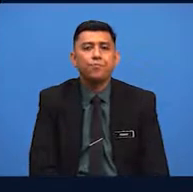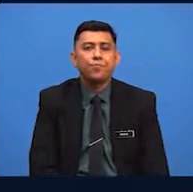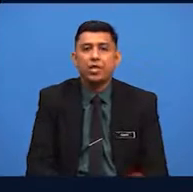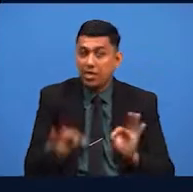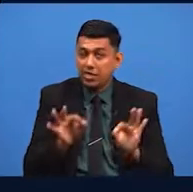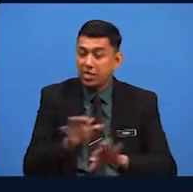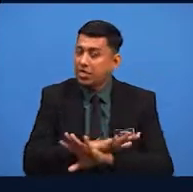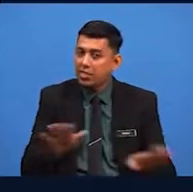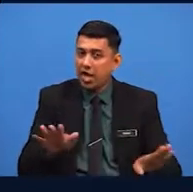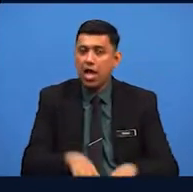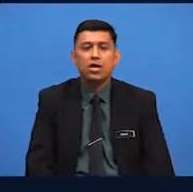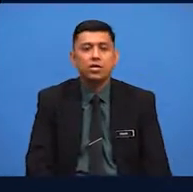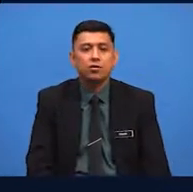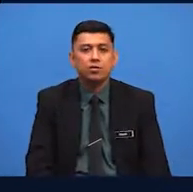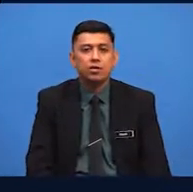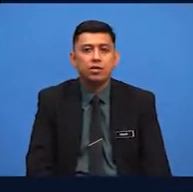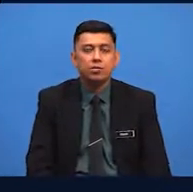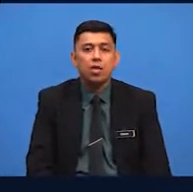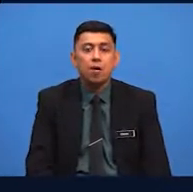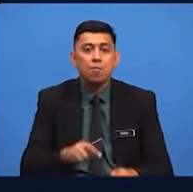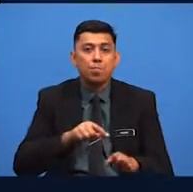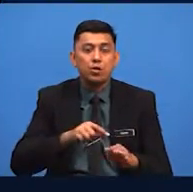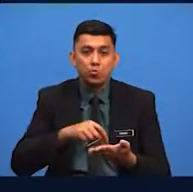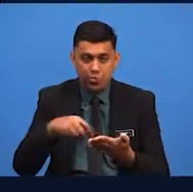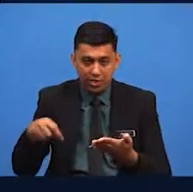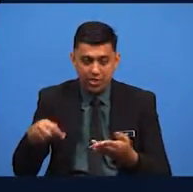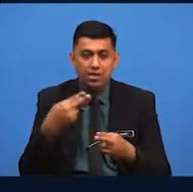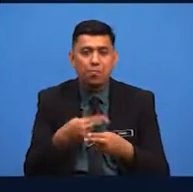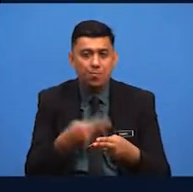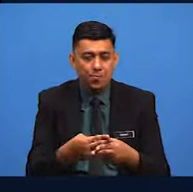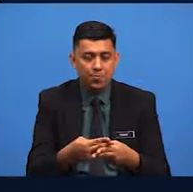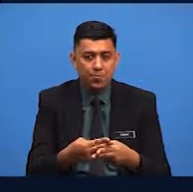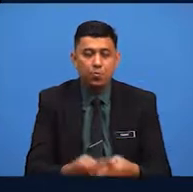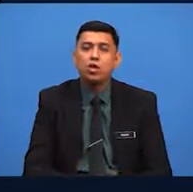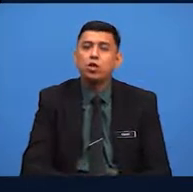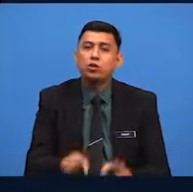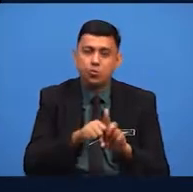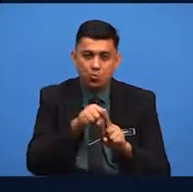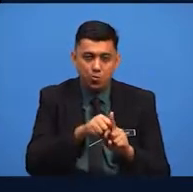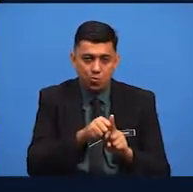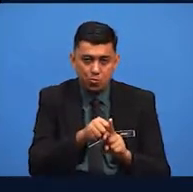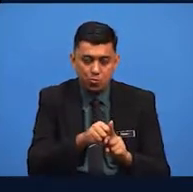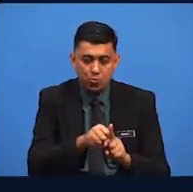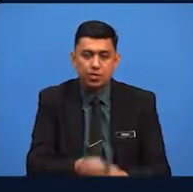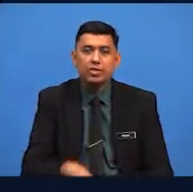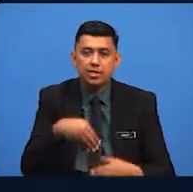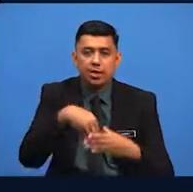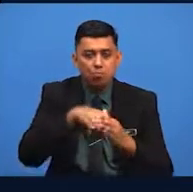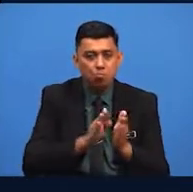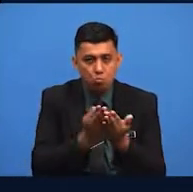Jika tidak, menulis nama dan suhu di dalam buku yang disediakan.